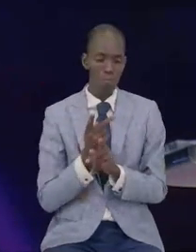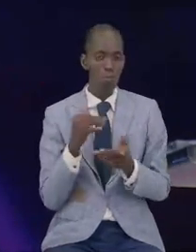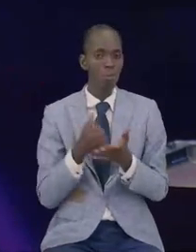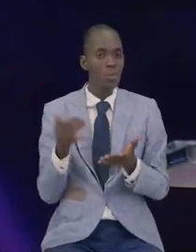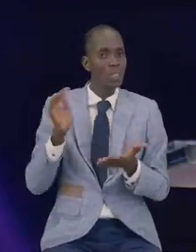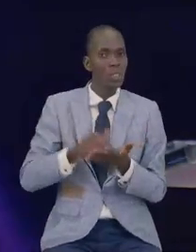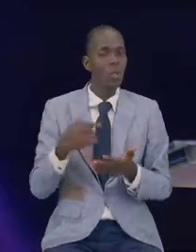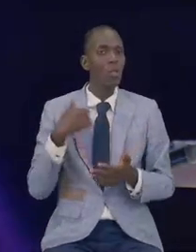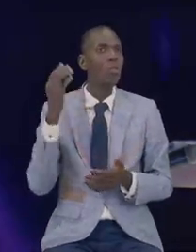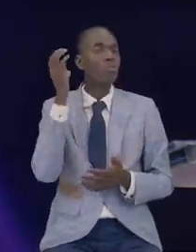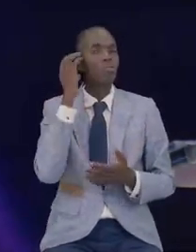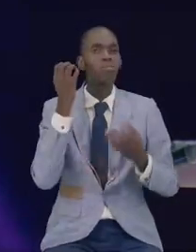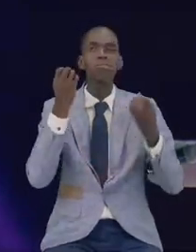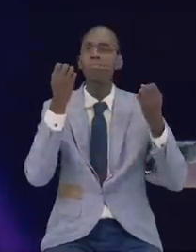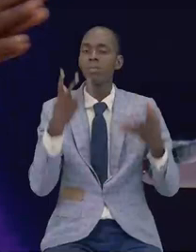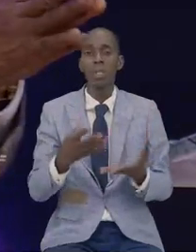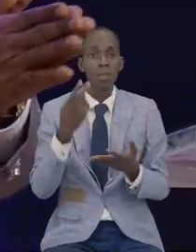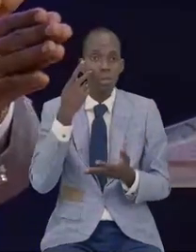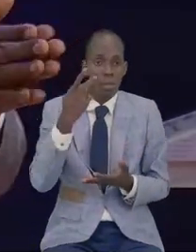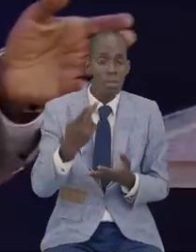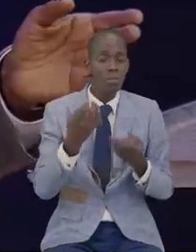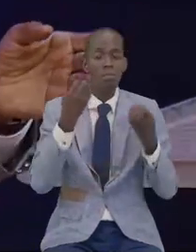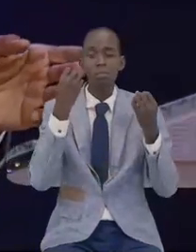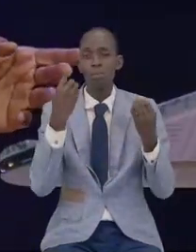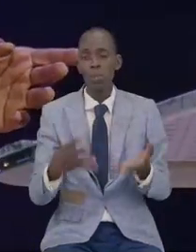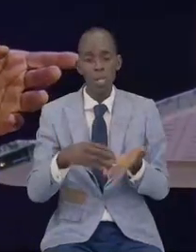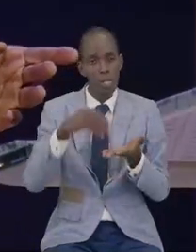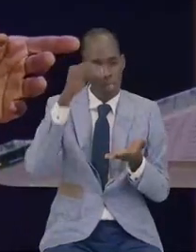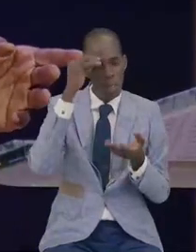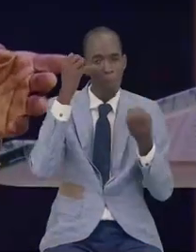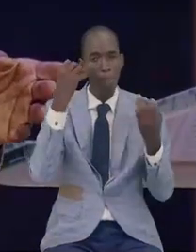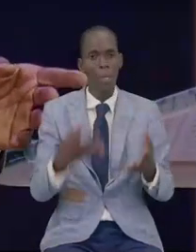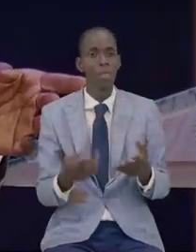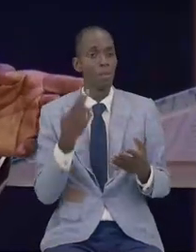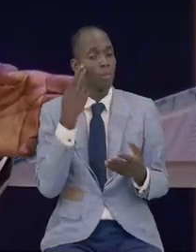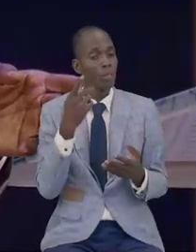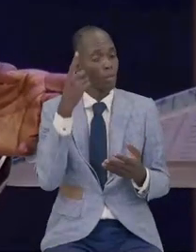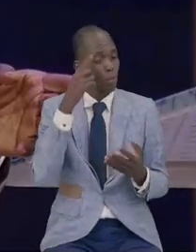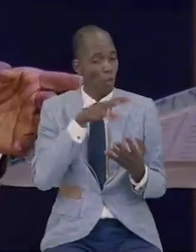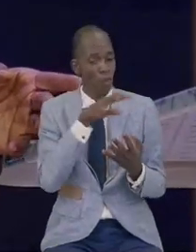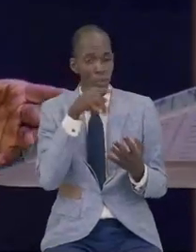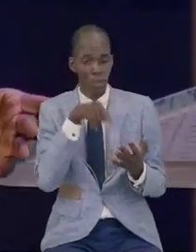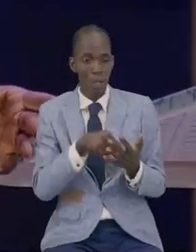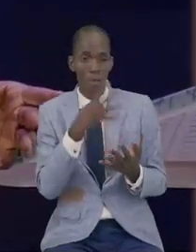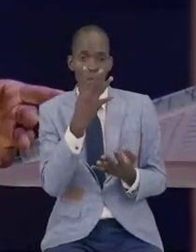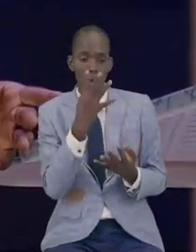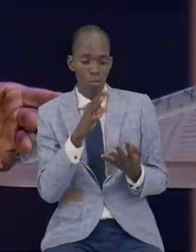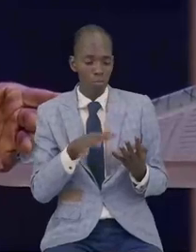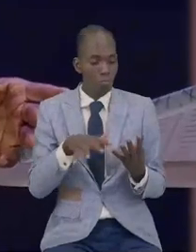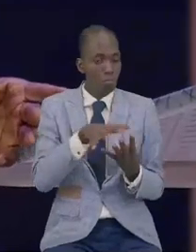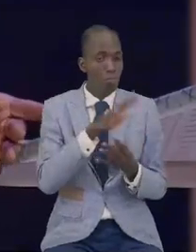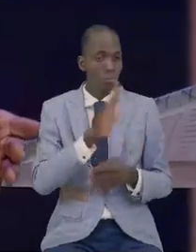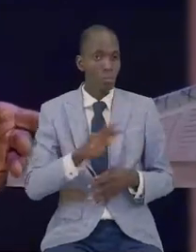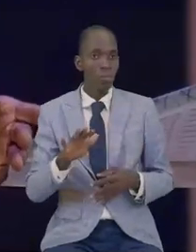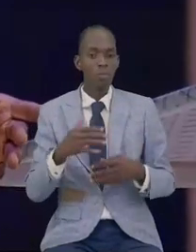On attend beaucoup, on apprend beaucoup. Mais Dieu accorde à ces quatre jeunes gens-là. Ils ont le temps, ils ont créé le